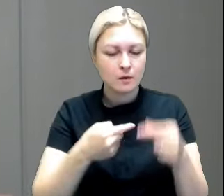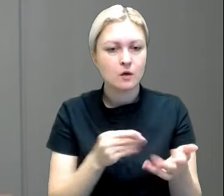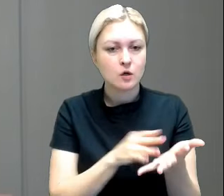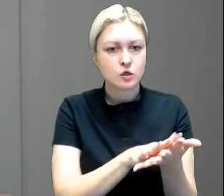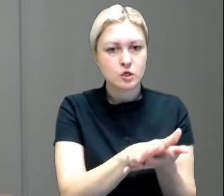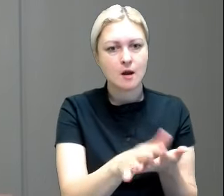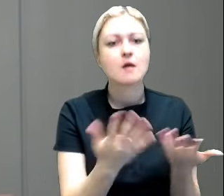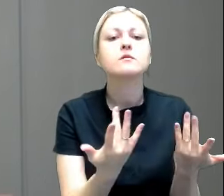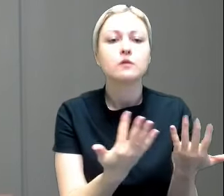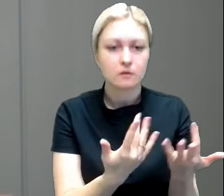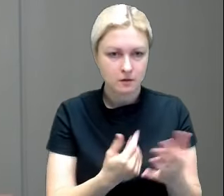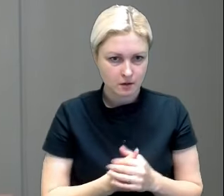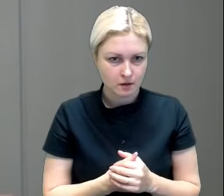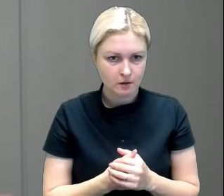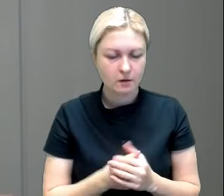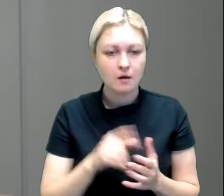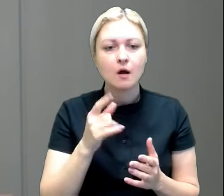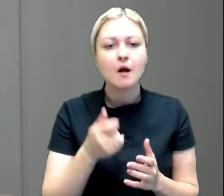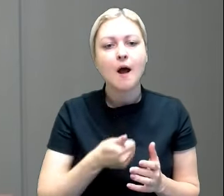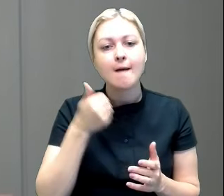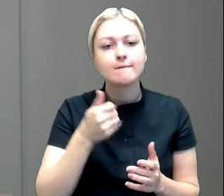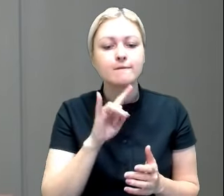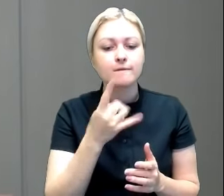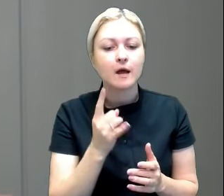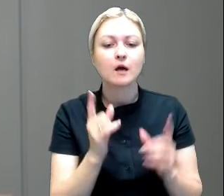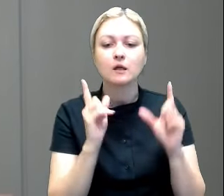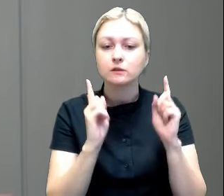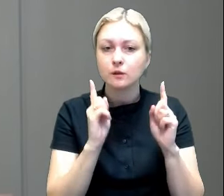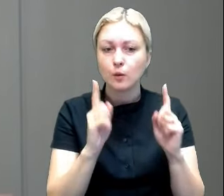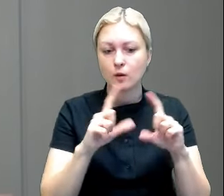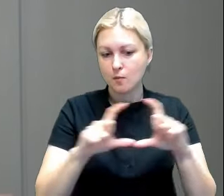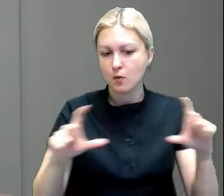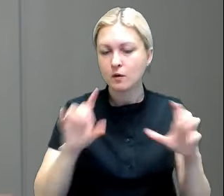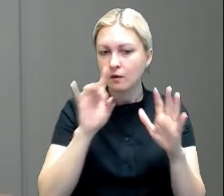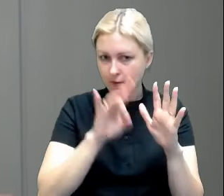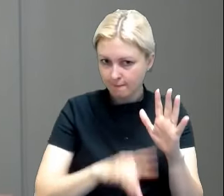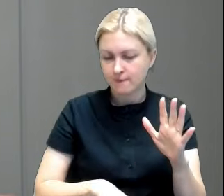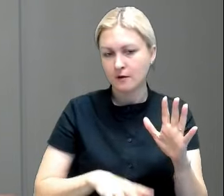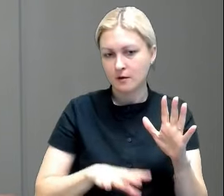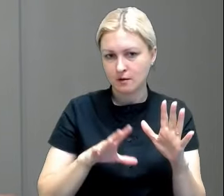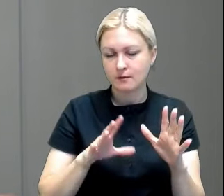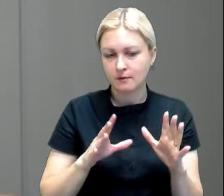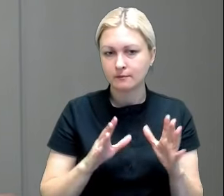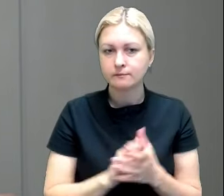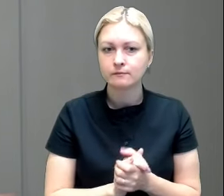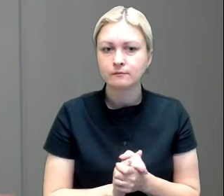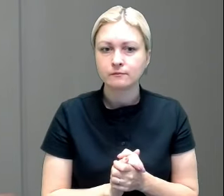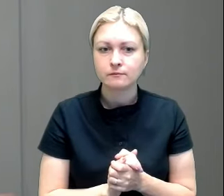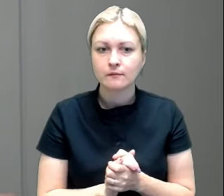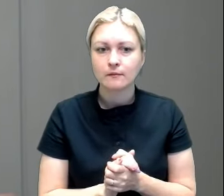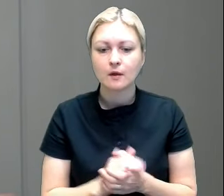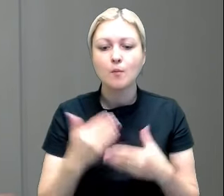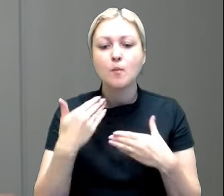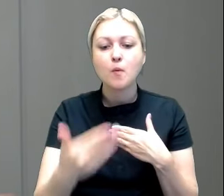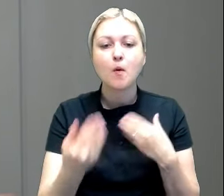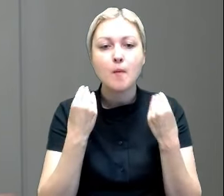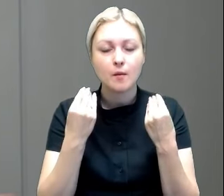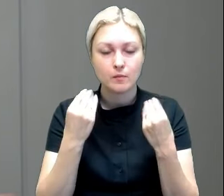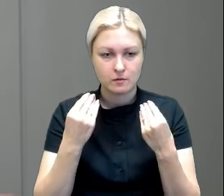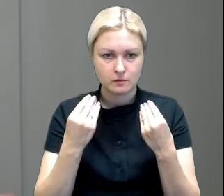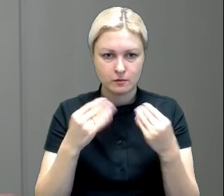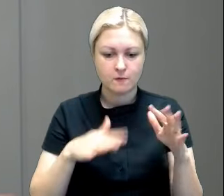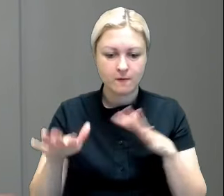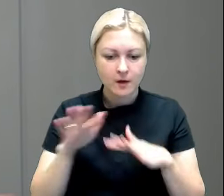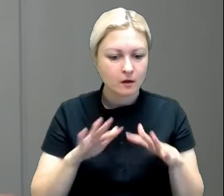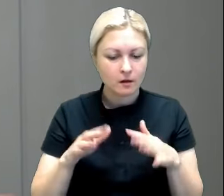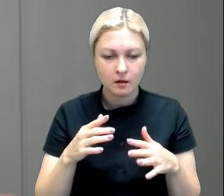už vaiko saugų buvimą mokykloje popamokinė veikla mokyklose yra neįkainojama nauda tiek šeimų